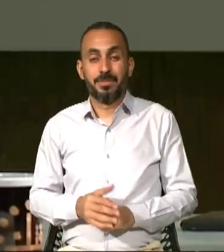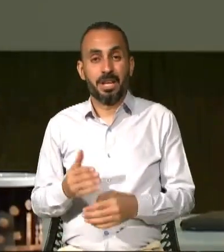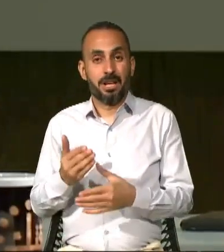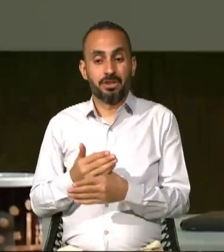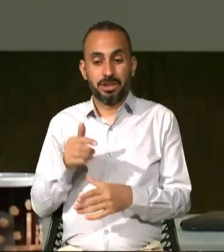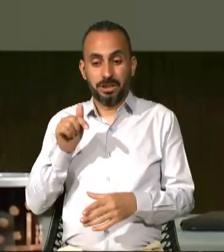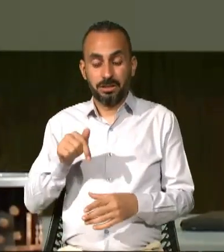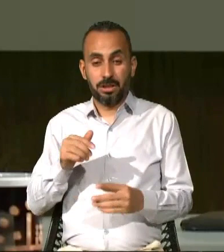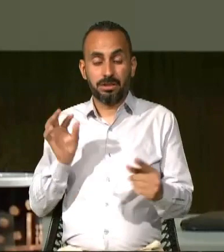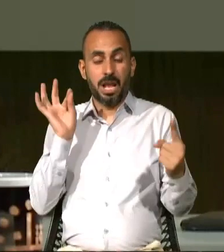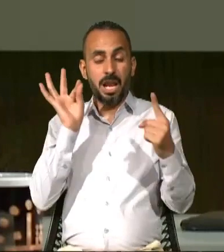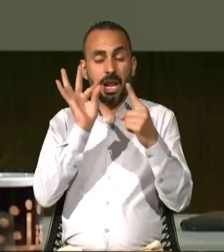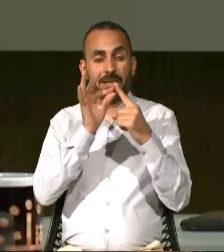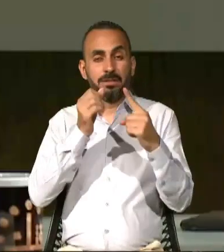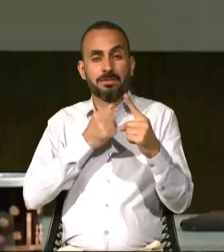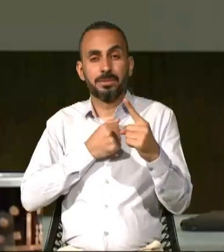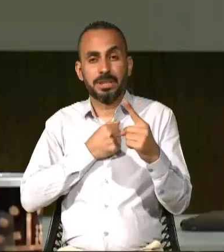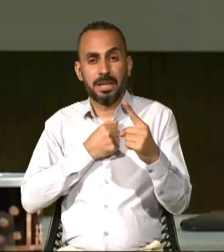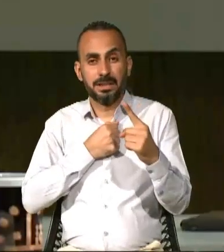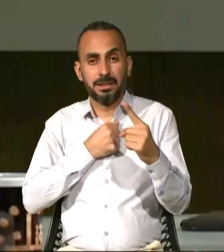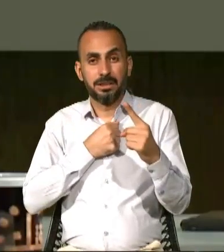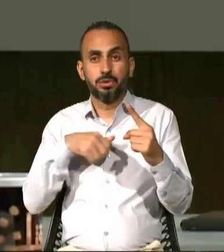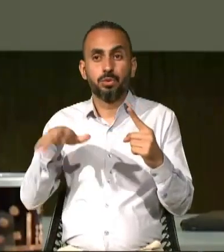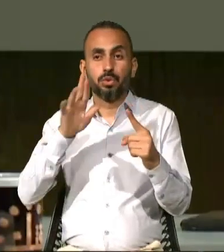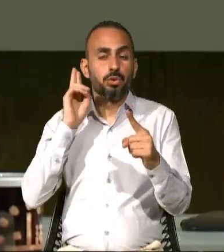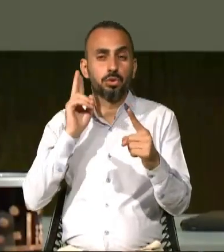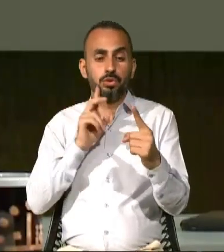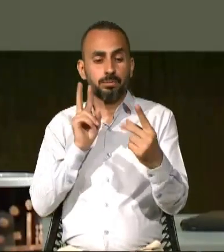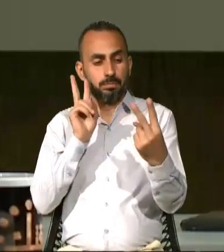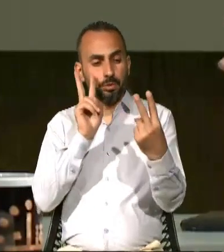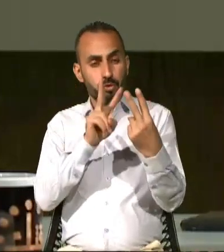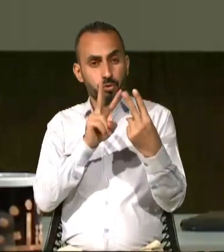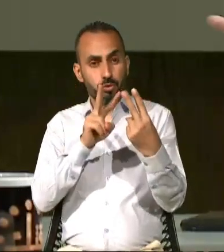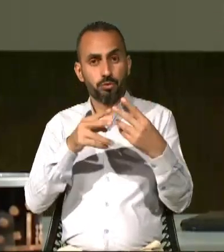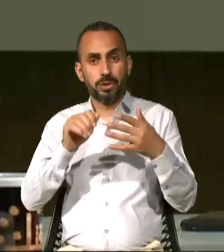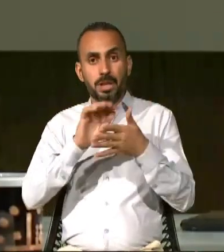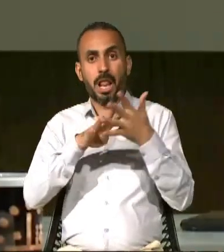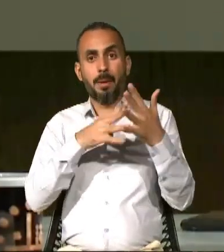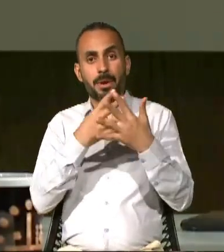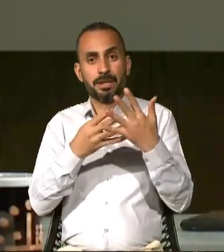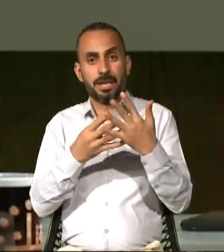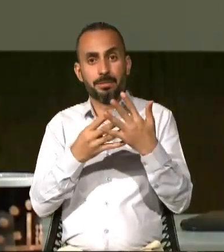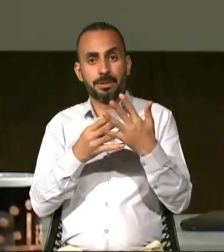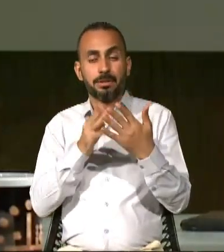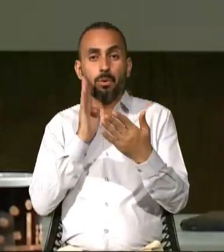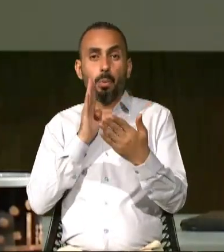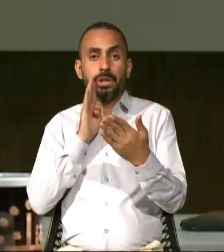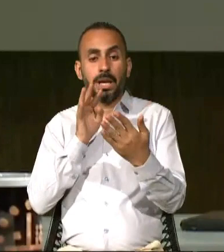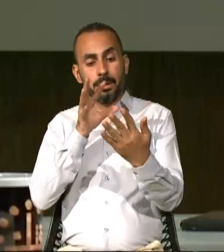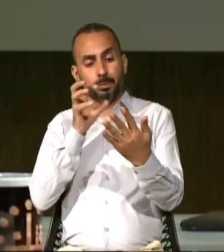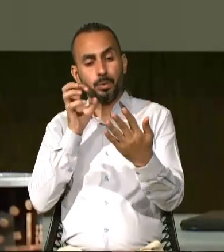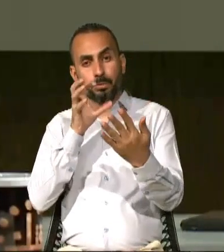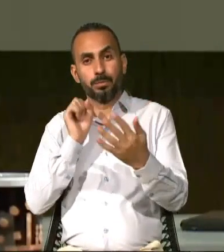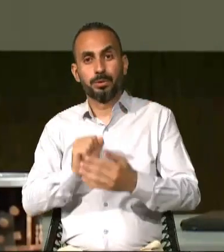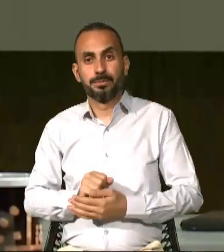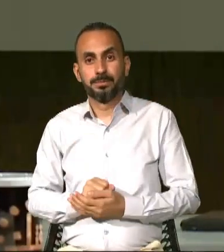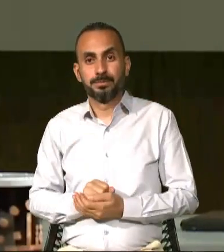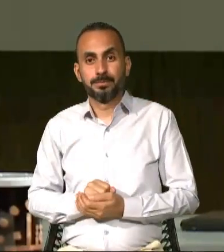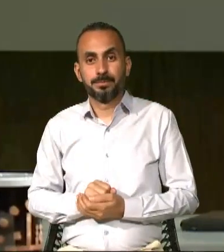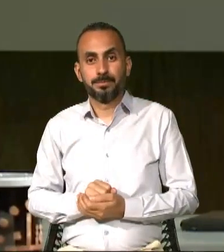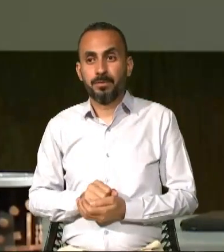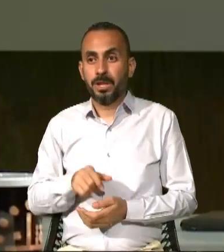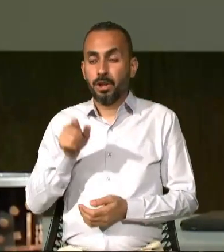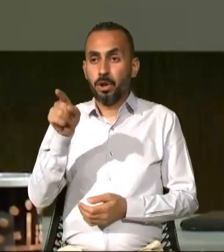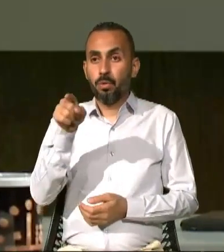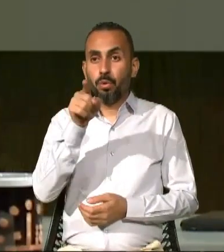أنت متجاوب معانا في الرؤية دي أو في الفكرة دي، مش عايز أقول فكرة، في الرؤية دي أو الاتجاه الروحي ده،